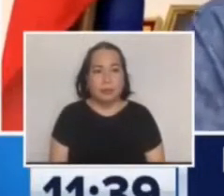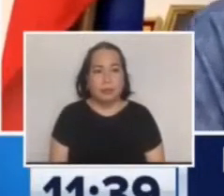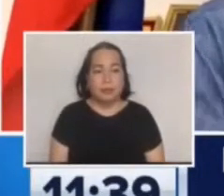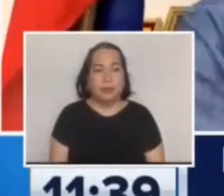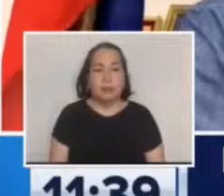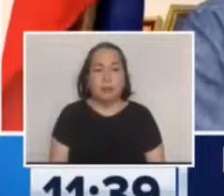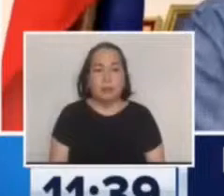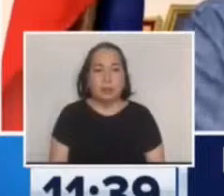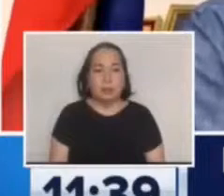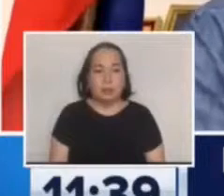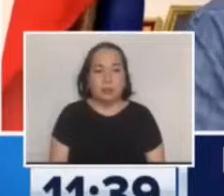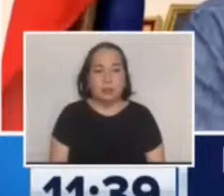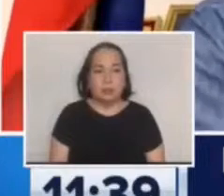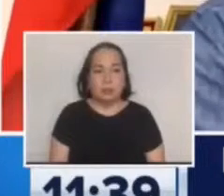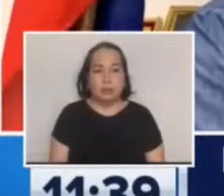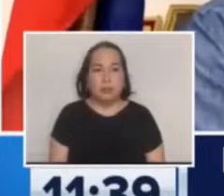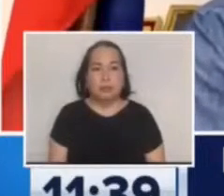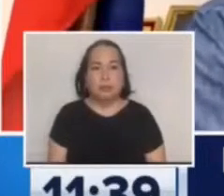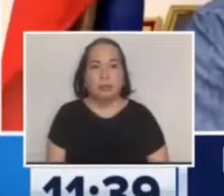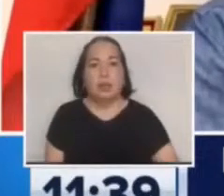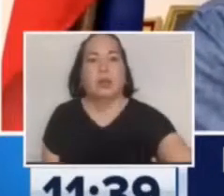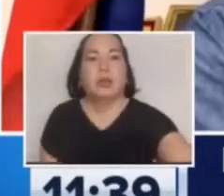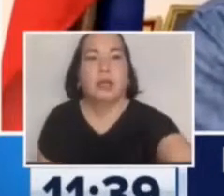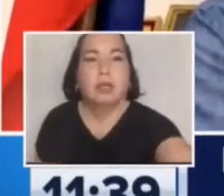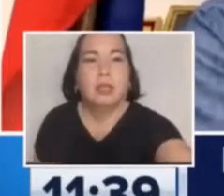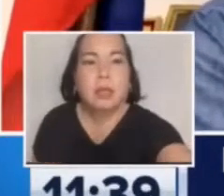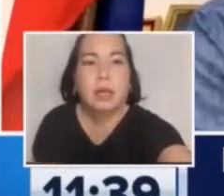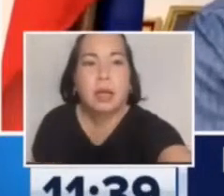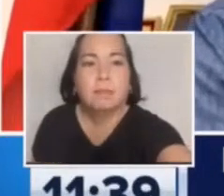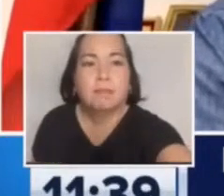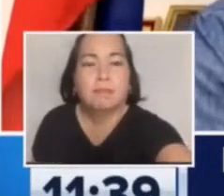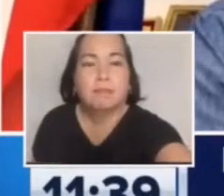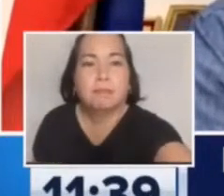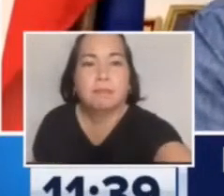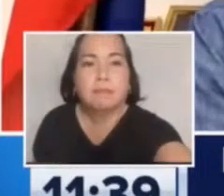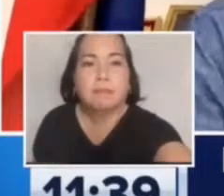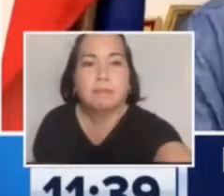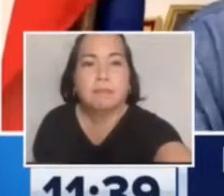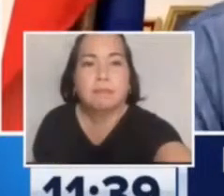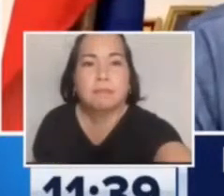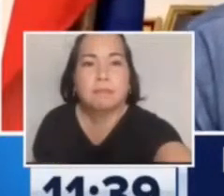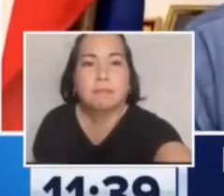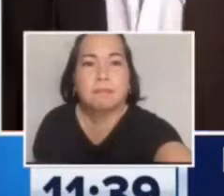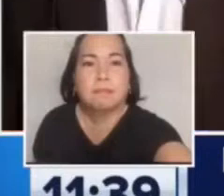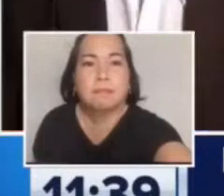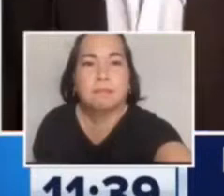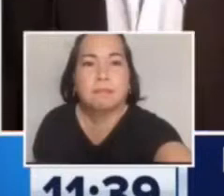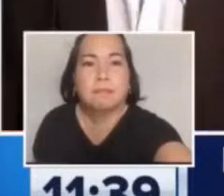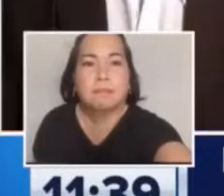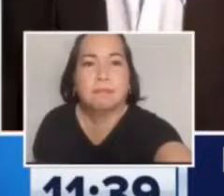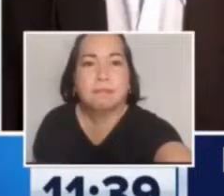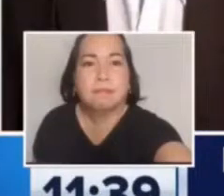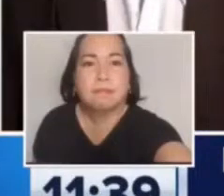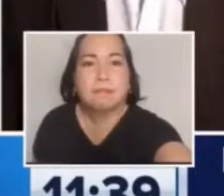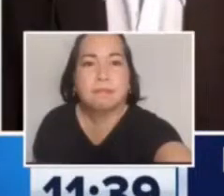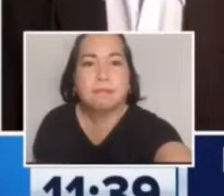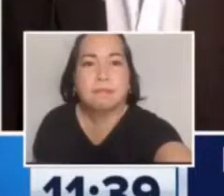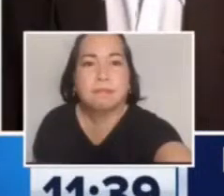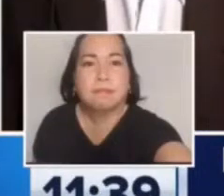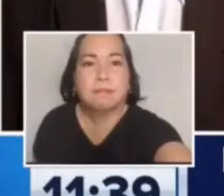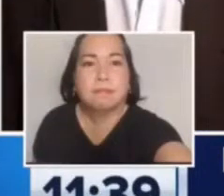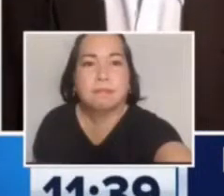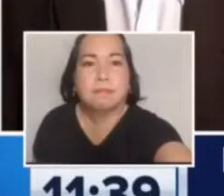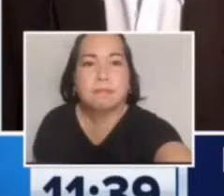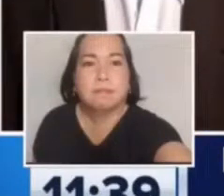kung pahihiramin natin sila sa normal 5, 6, 8, 10% interest. Eh ang sabi ko nga, humihingi ngayon ng gobyerno